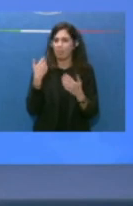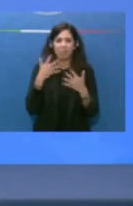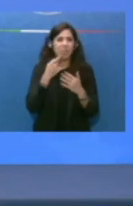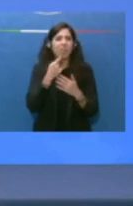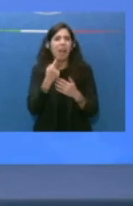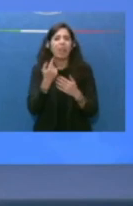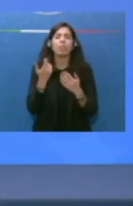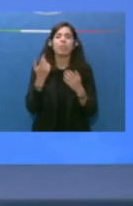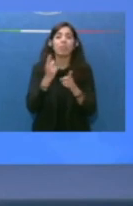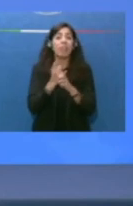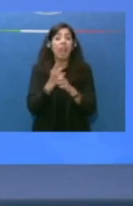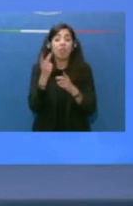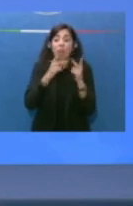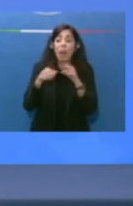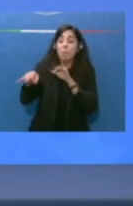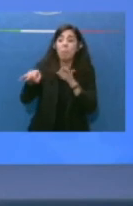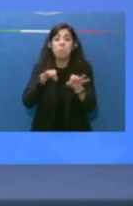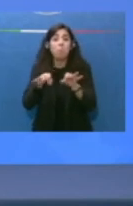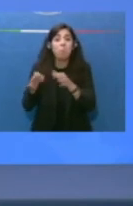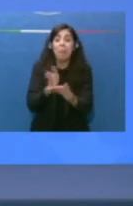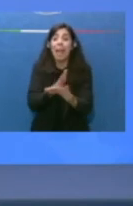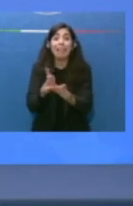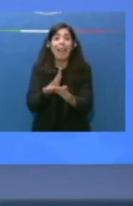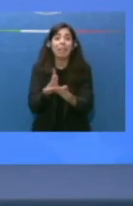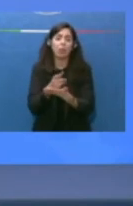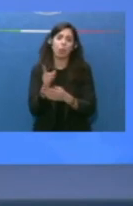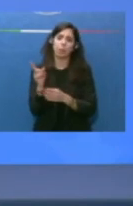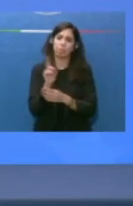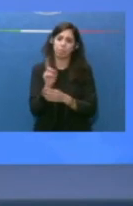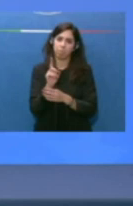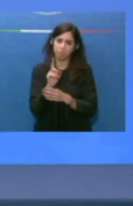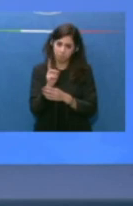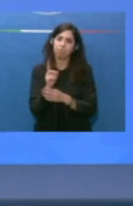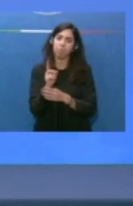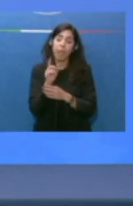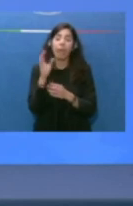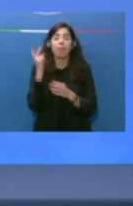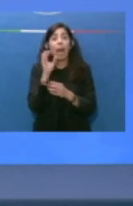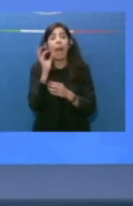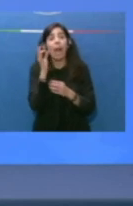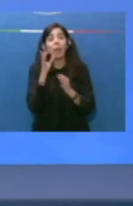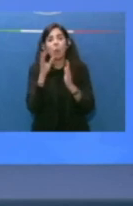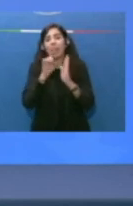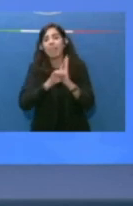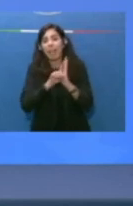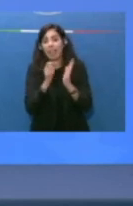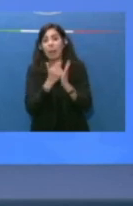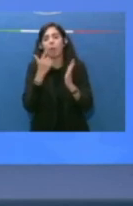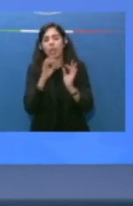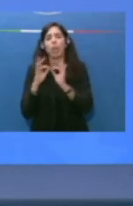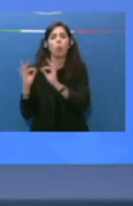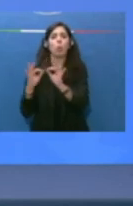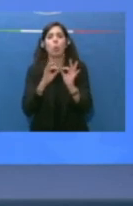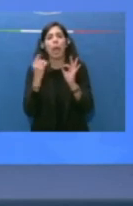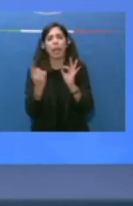a tutti i costi ma per alcuni provvedimenti particolarmente importanti l'unanimità è molto importante pur che ripeto